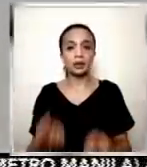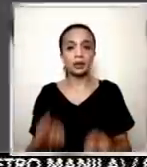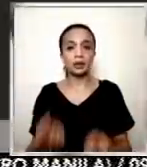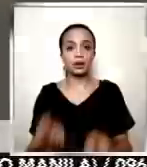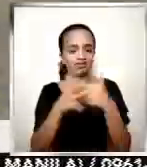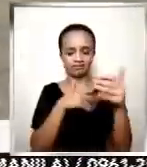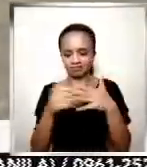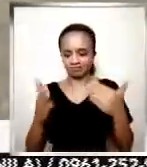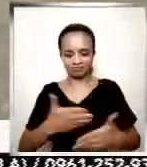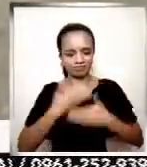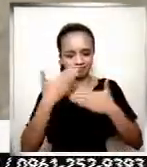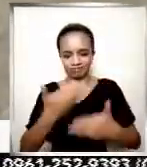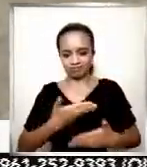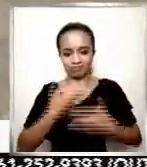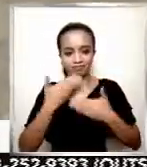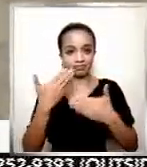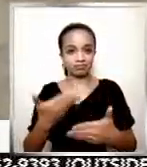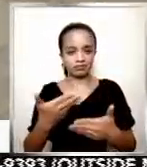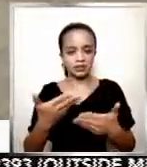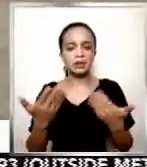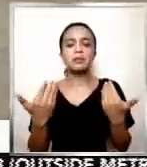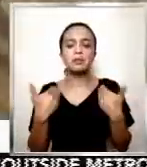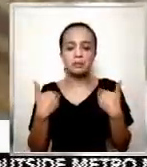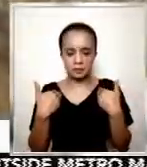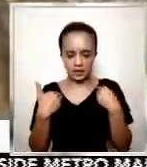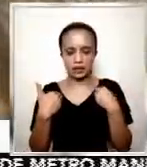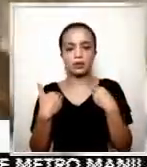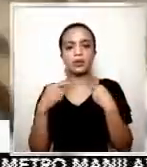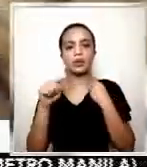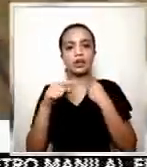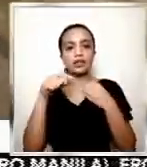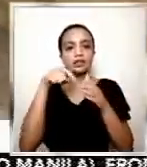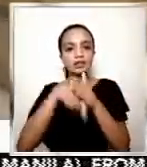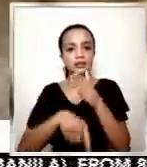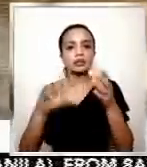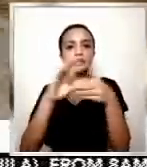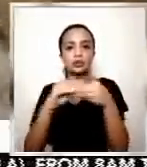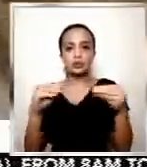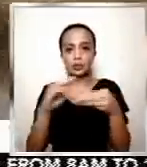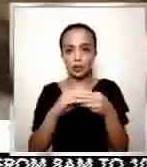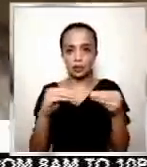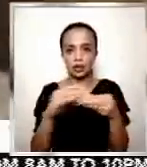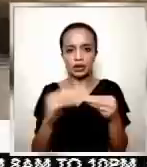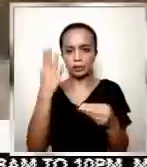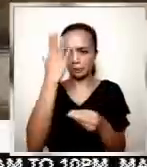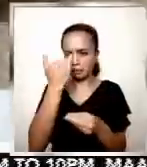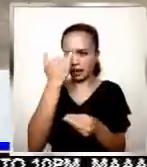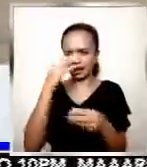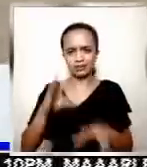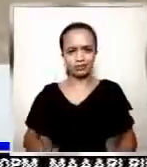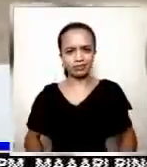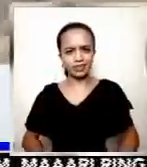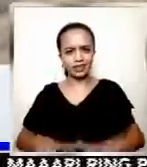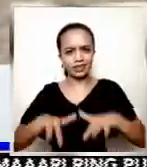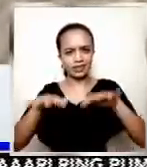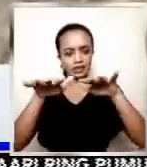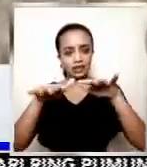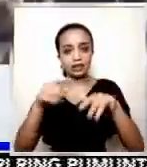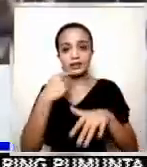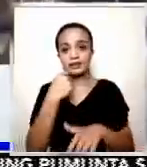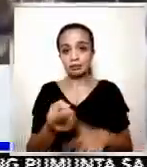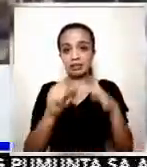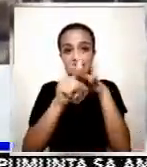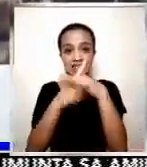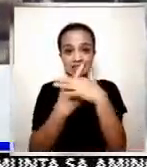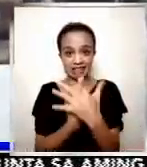eksena, may malalim na kwento sa likod ng pagbaha sa isla. Nagsimula daw yan matapos ang